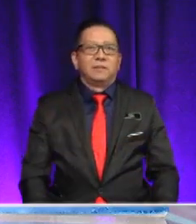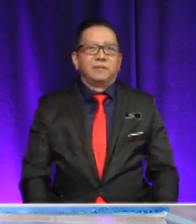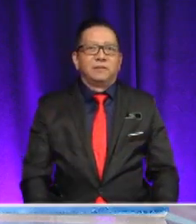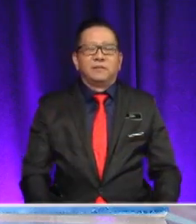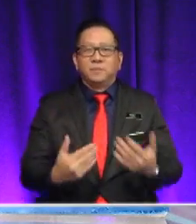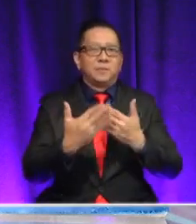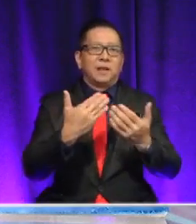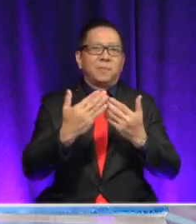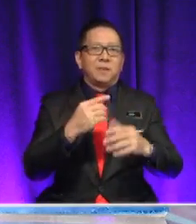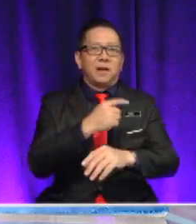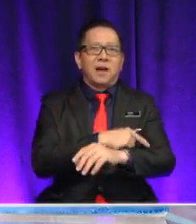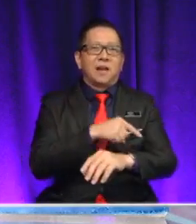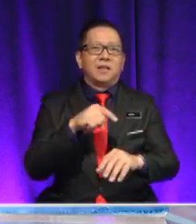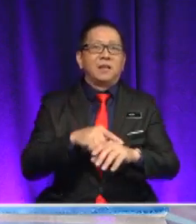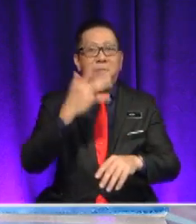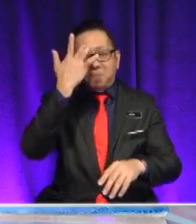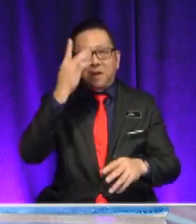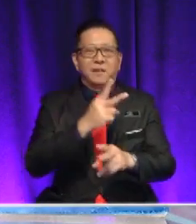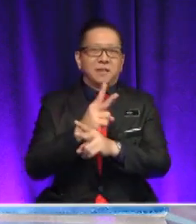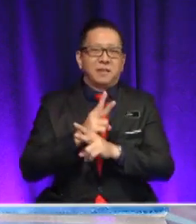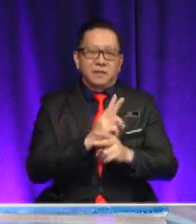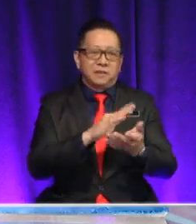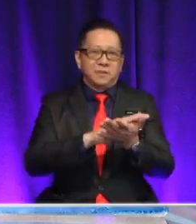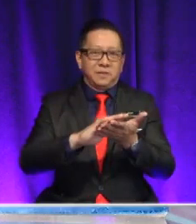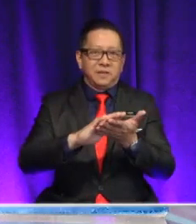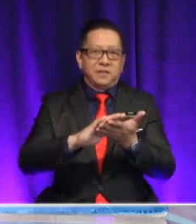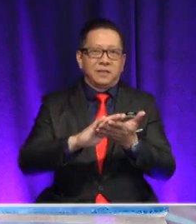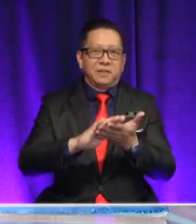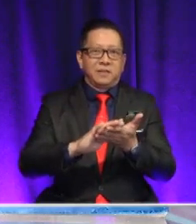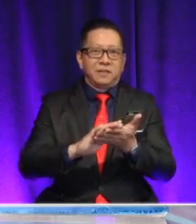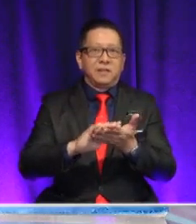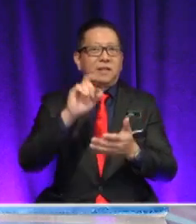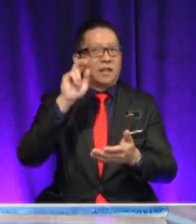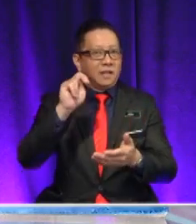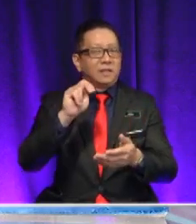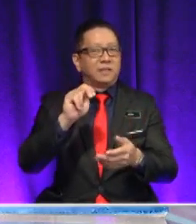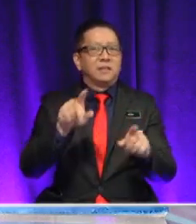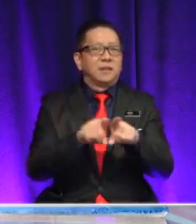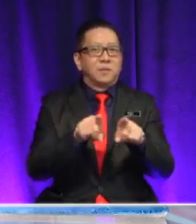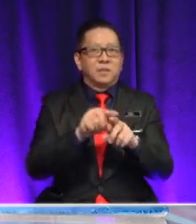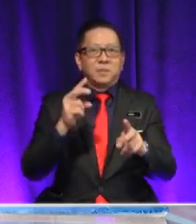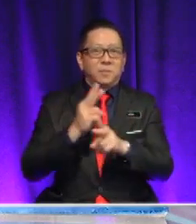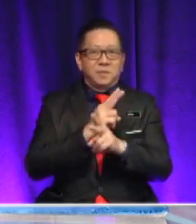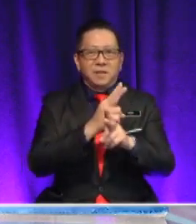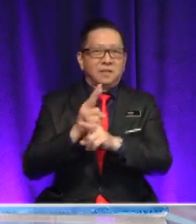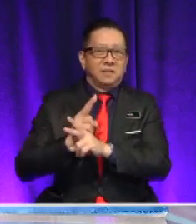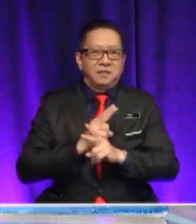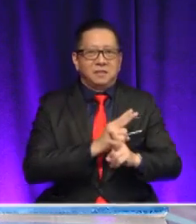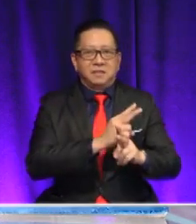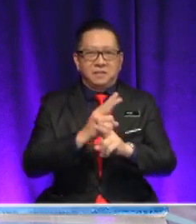boleh menjaga kita punya kebersihan jadi kita buat kerja nanti berhati-hati kalau rasa